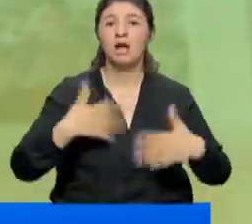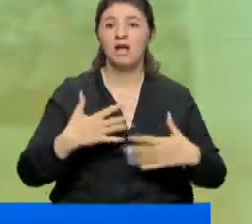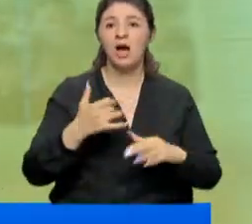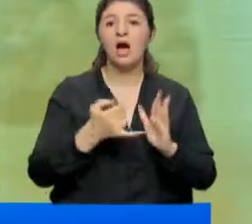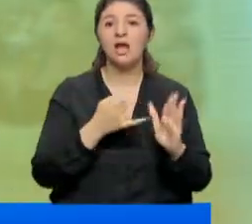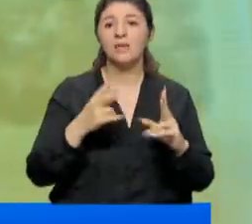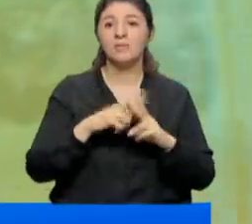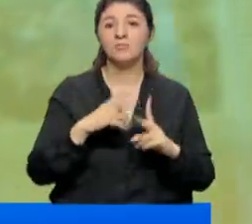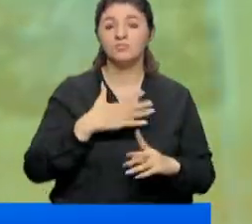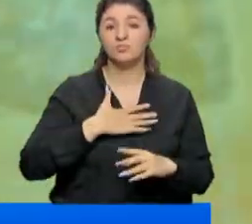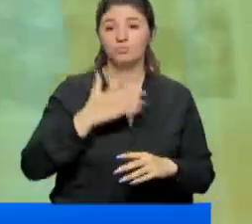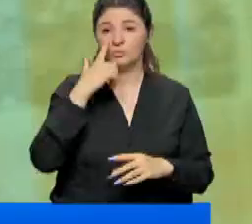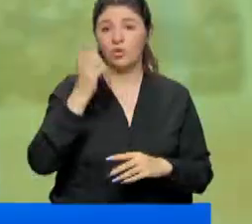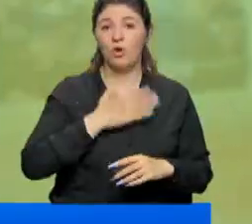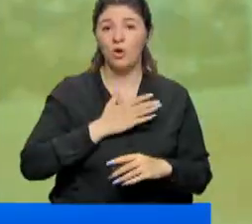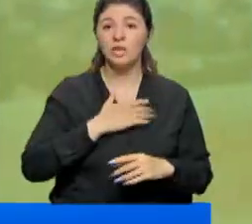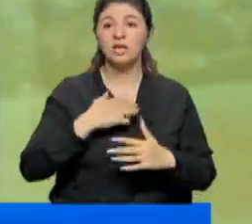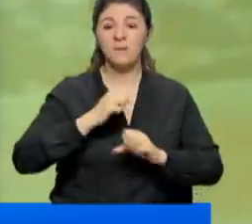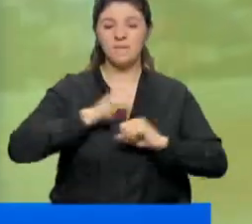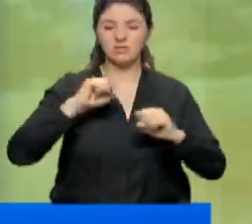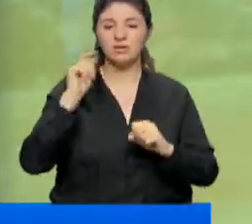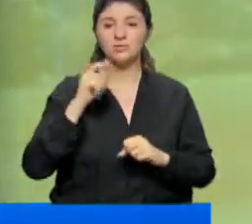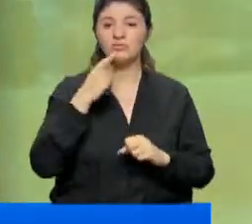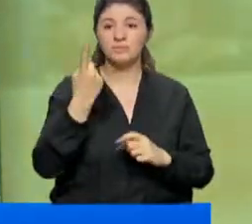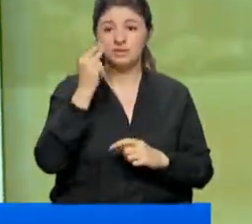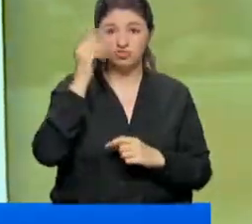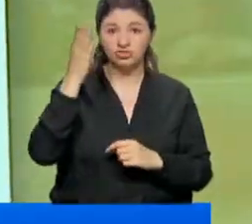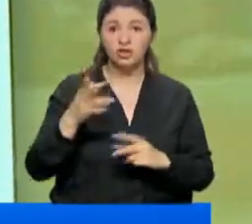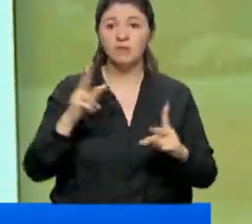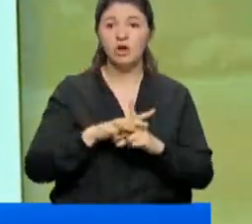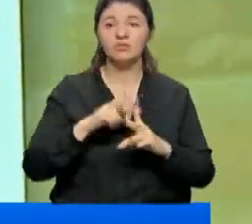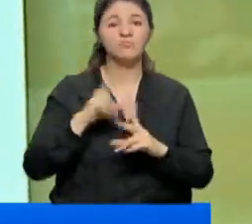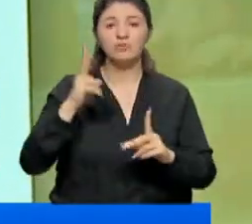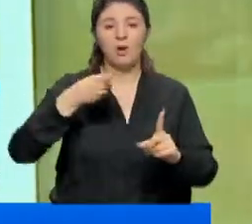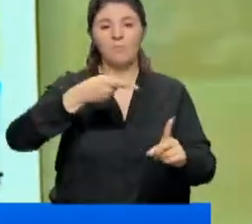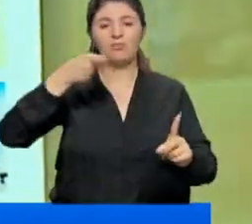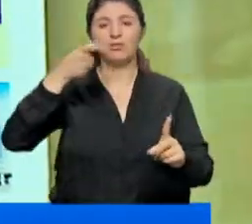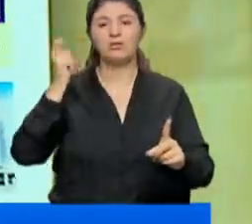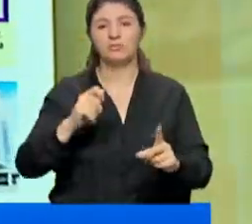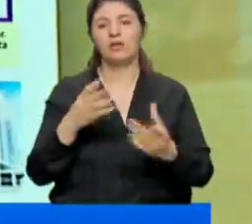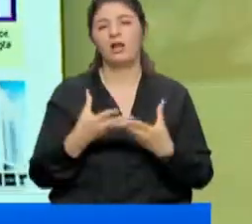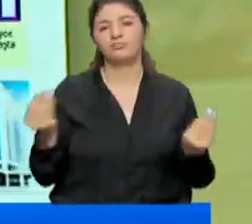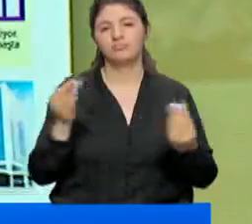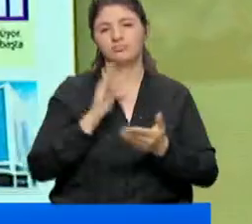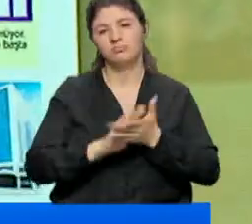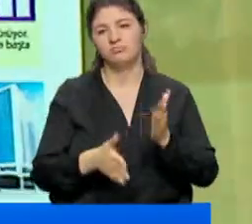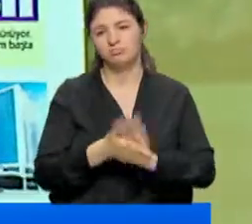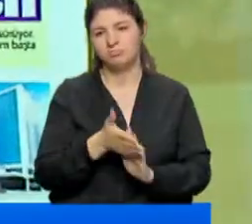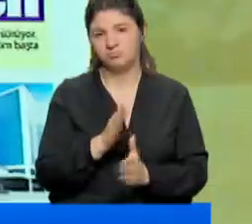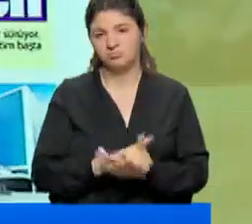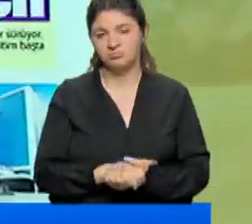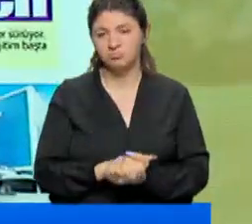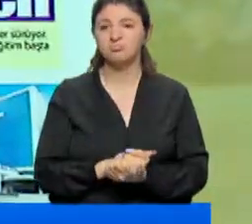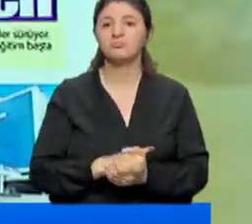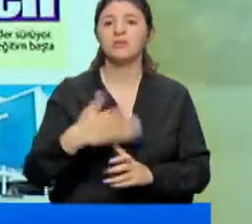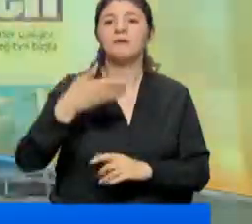Gaziantep Emniyet Müdürlüğü önünde kendisini patlatacağız belirten bir kişi polisler tarafından vurularak etkisiz hale getirildi